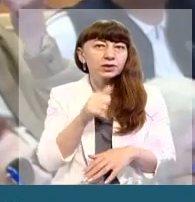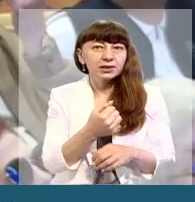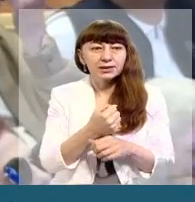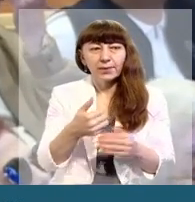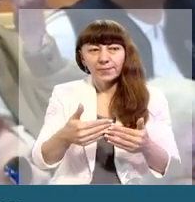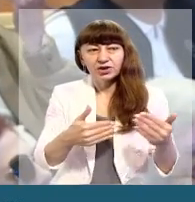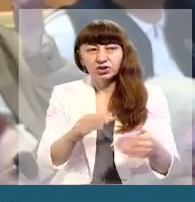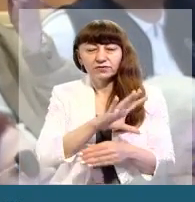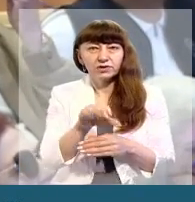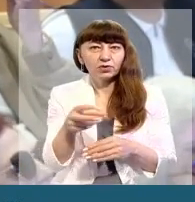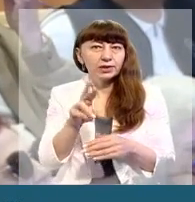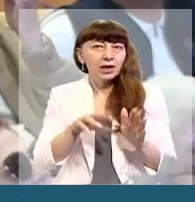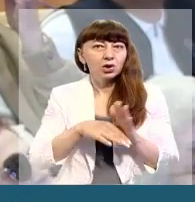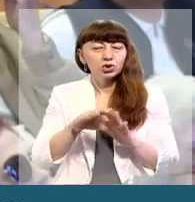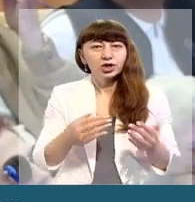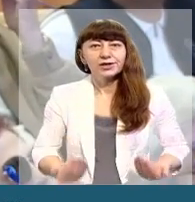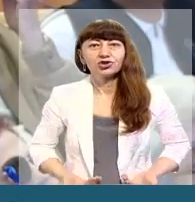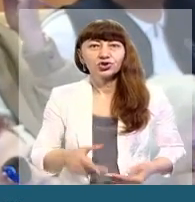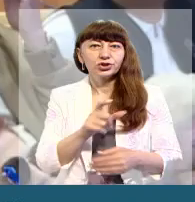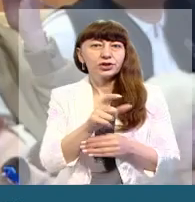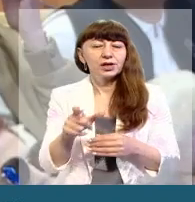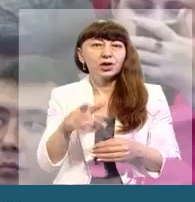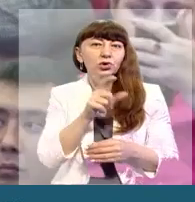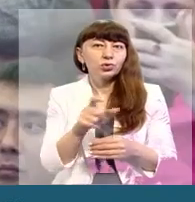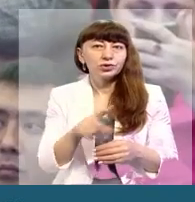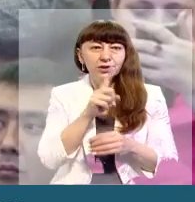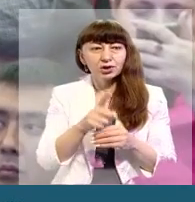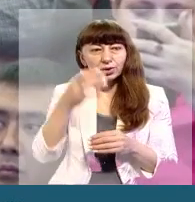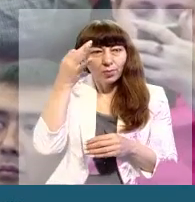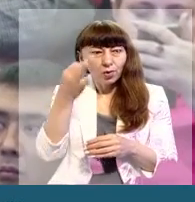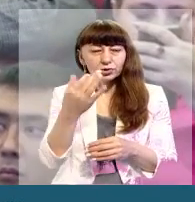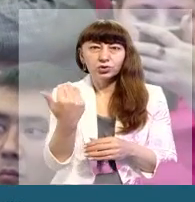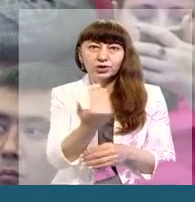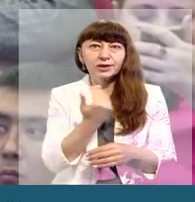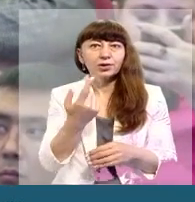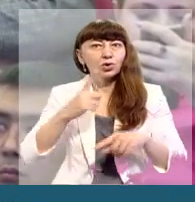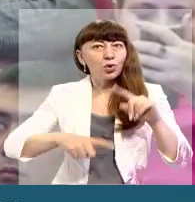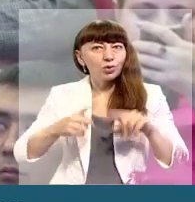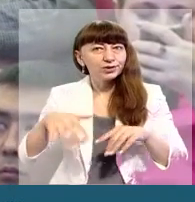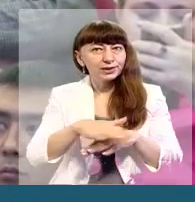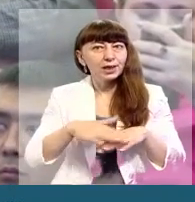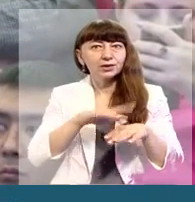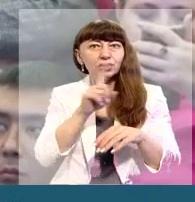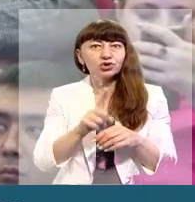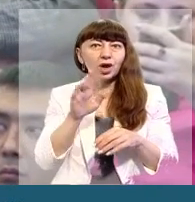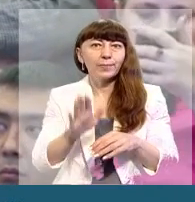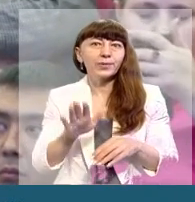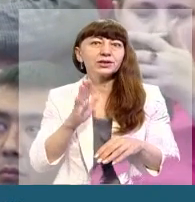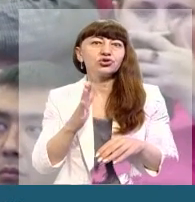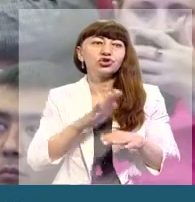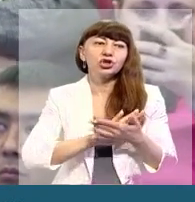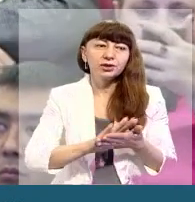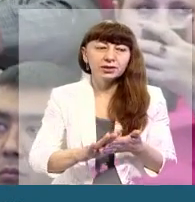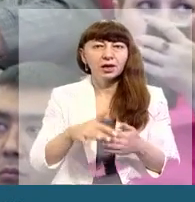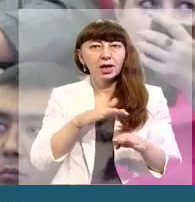делается прежде всего для благосостояния жителей. Граждане же должны не забывать, что их родина должна быть чистой. Для этого в стране реализуют